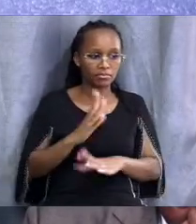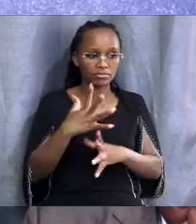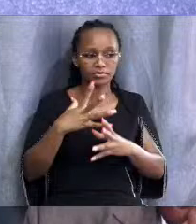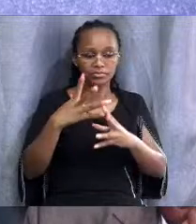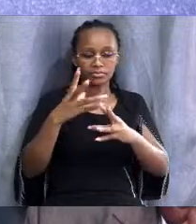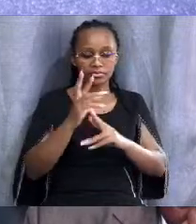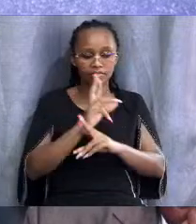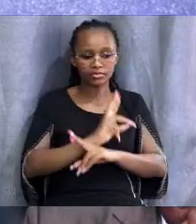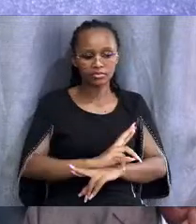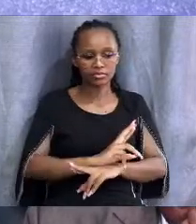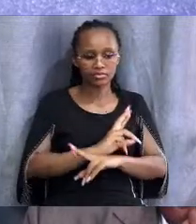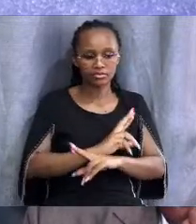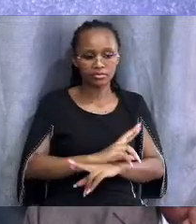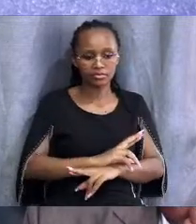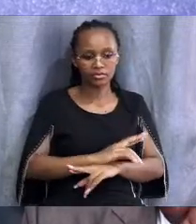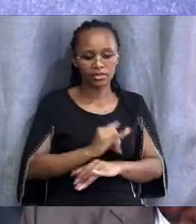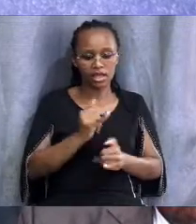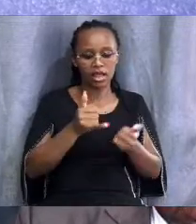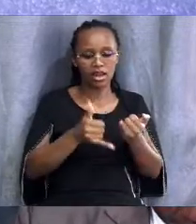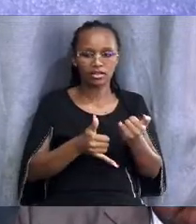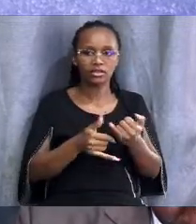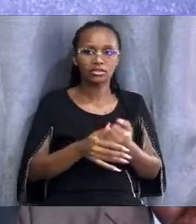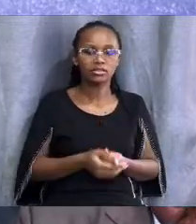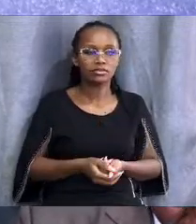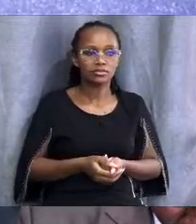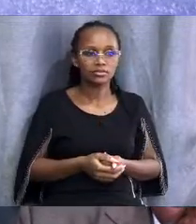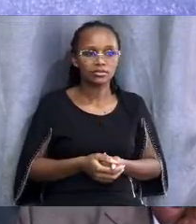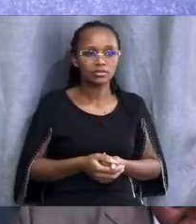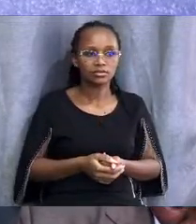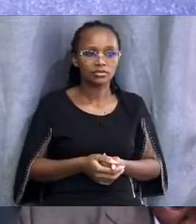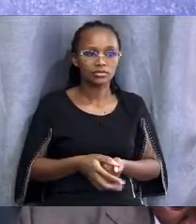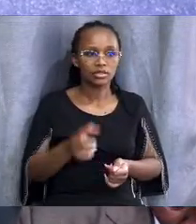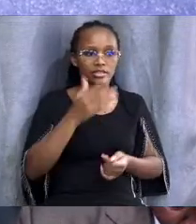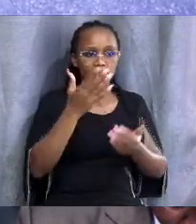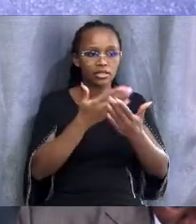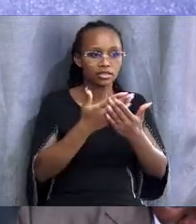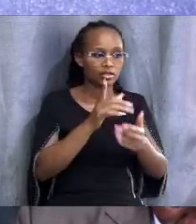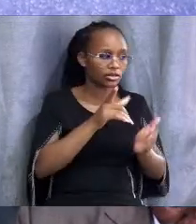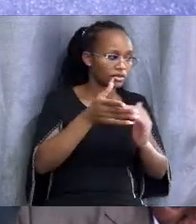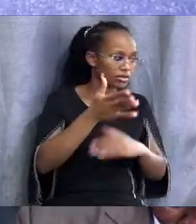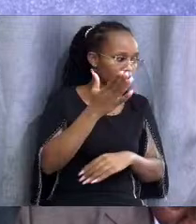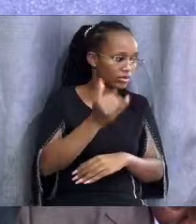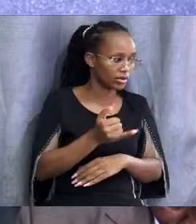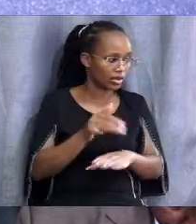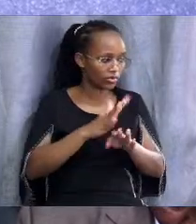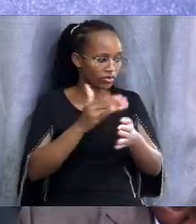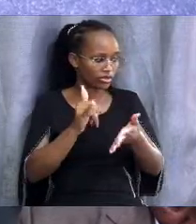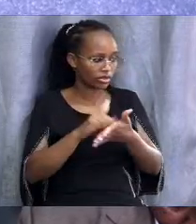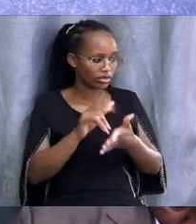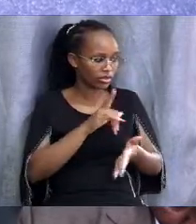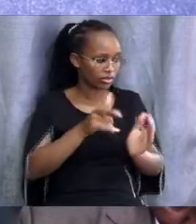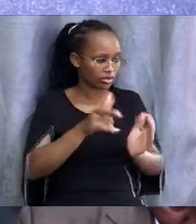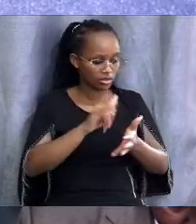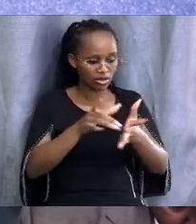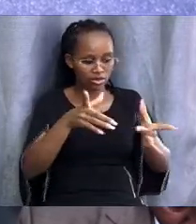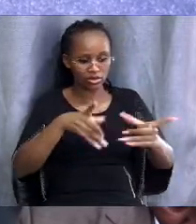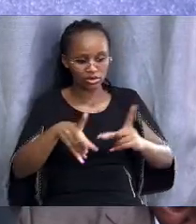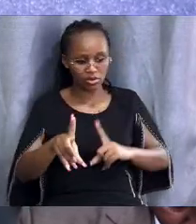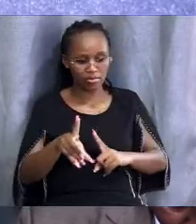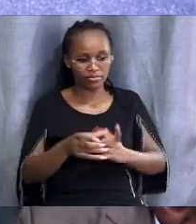wakapumzike pumziko la mwisho. Tuasema ni asante ni kwa sababu kila jambo ambalo